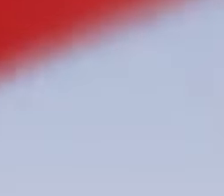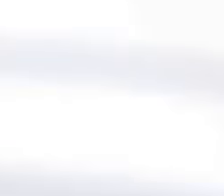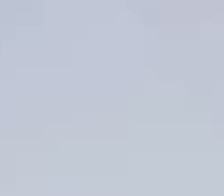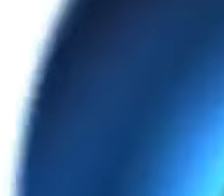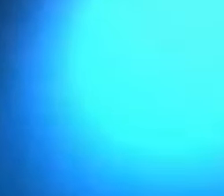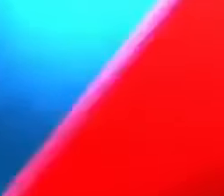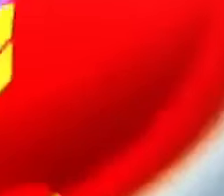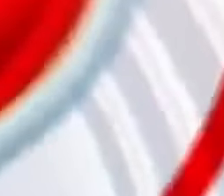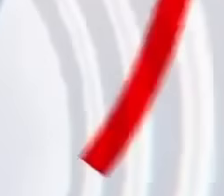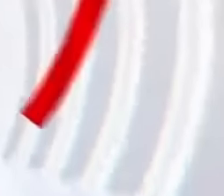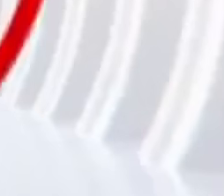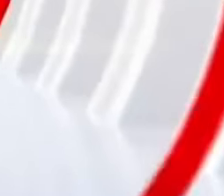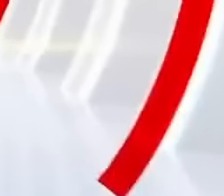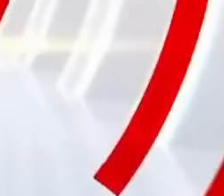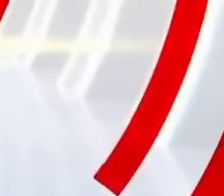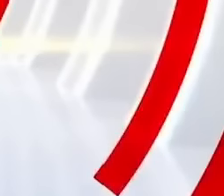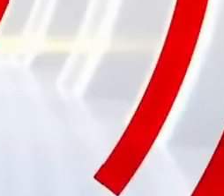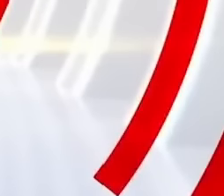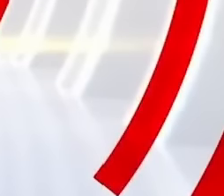of the nation.